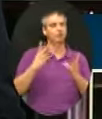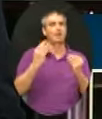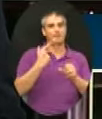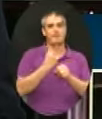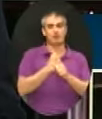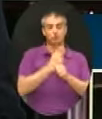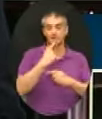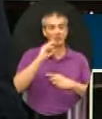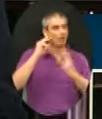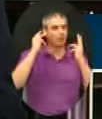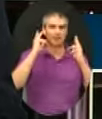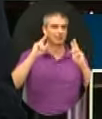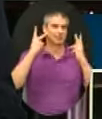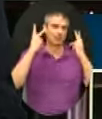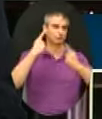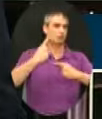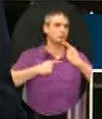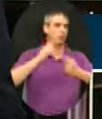הכי חזק זה